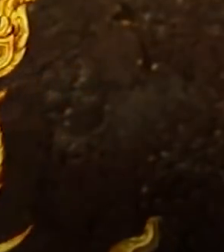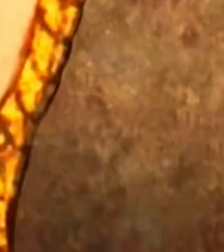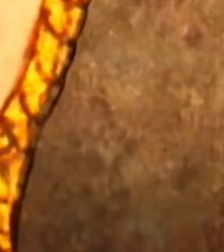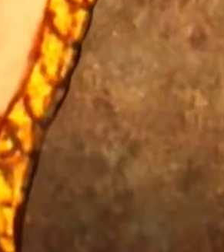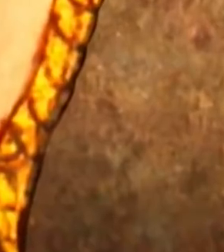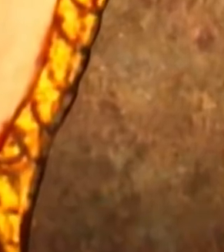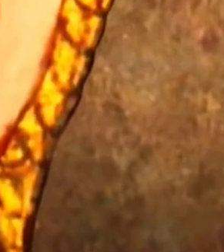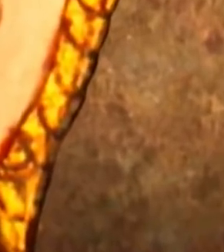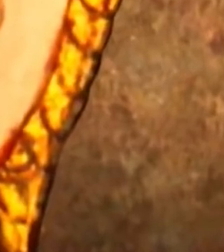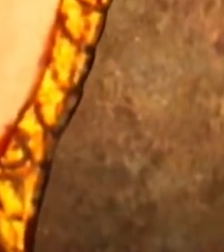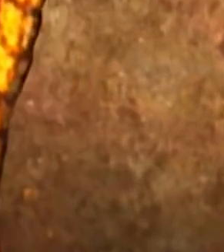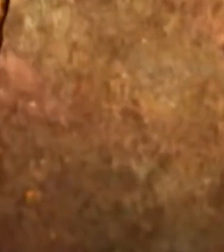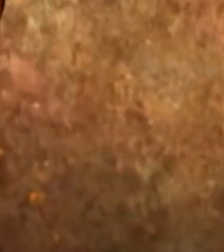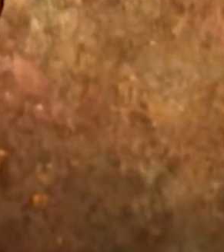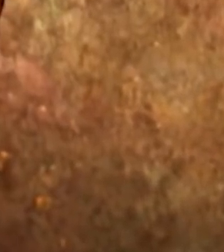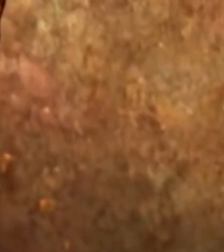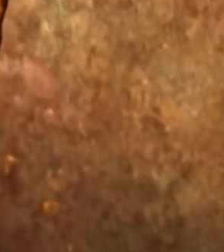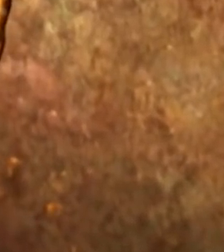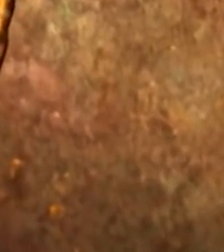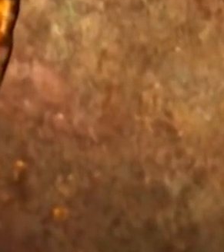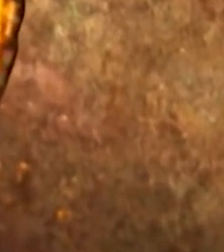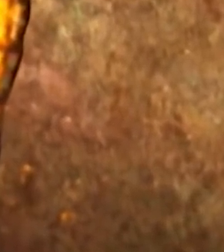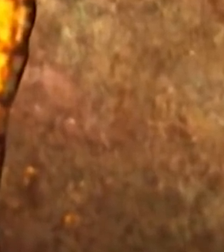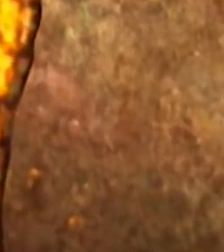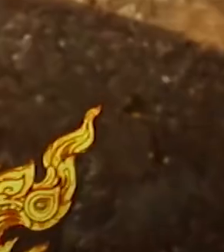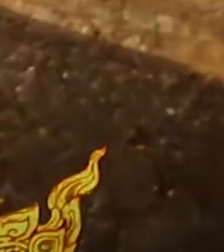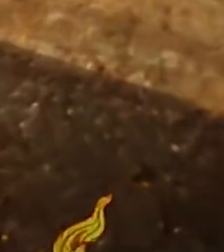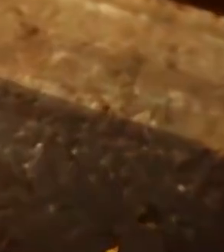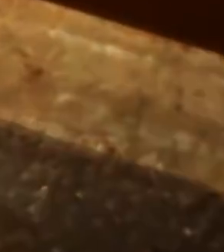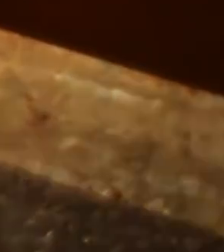พูดจนดีๆไม่กินหรอกฟ้าอ๋อ